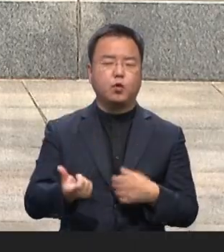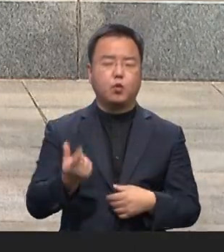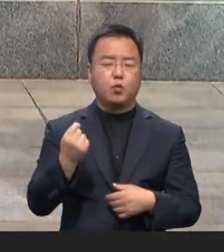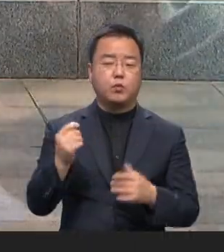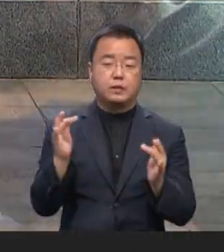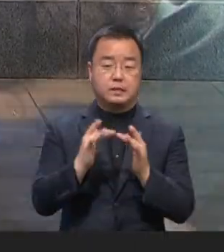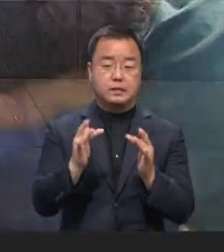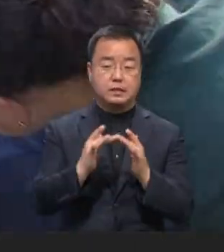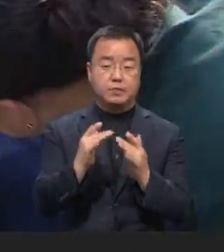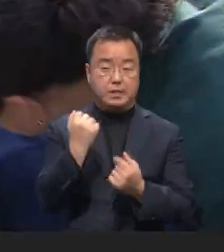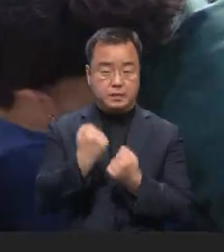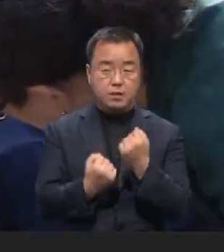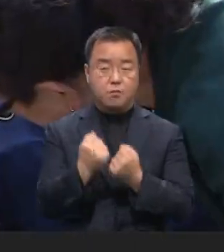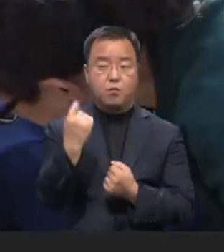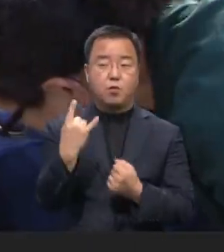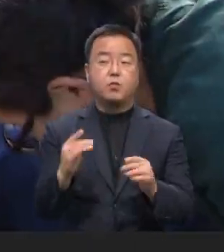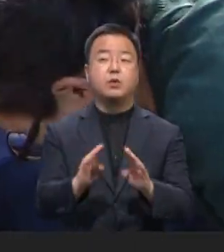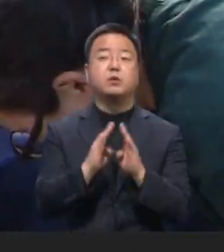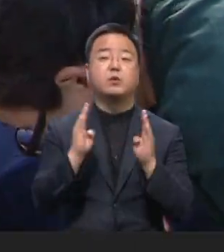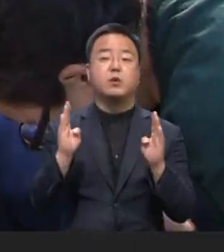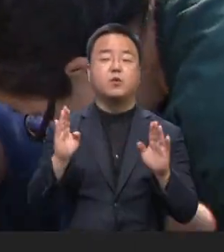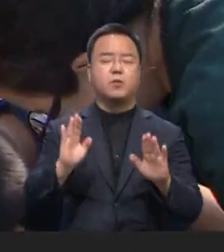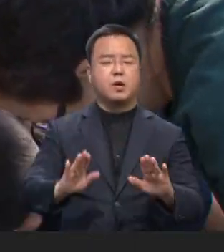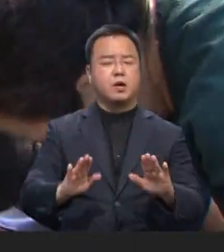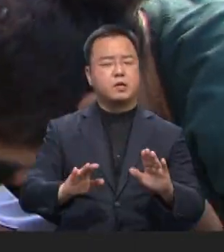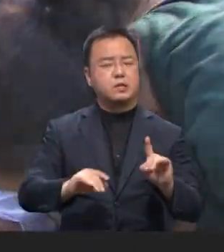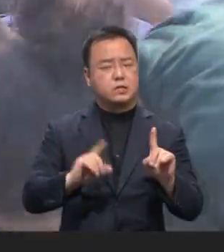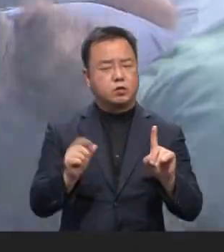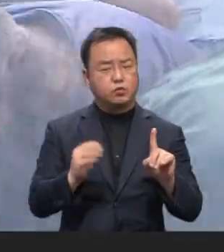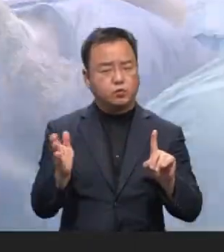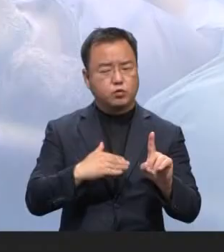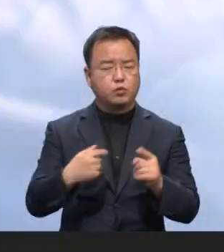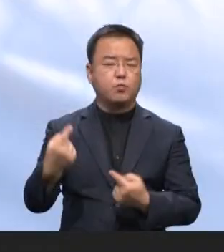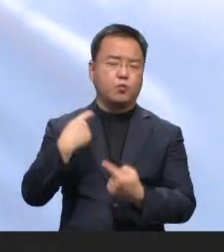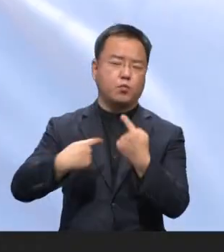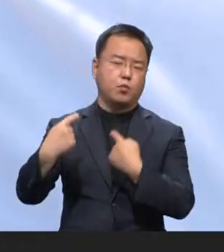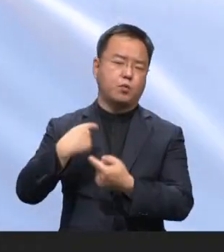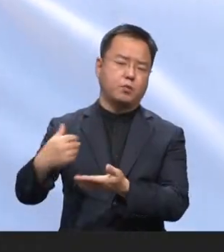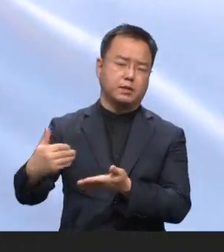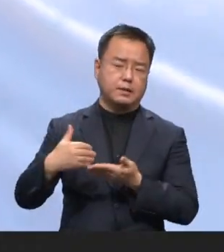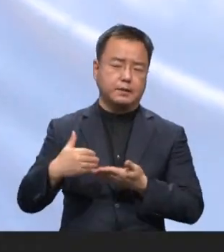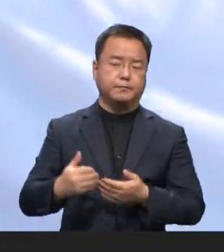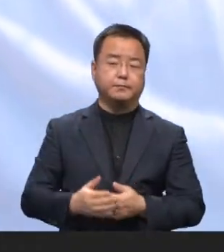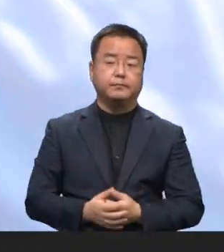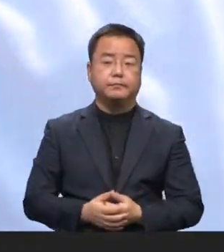설명회를 열고 다음 달 농촌 유학 신청을 받을 예정입니다. EBS 뉴스 송성환입니다.